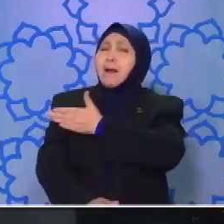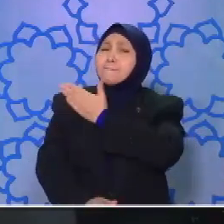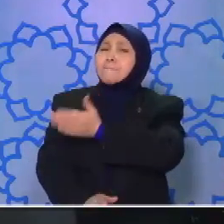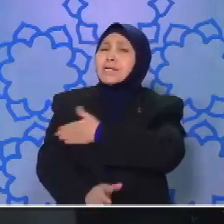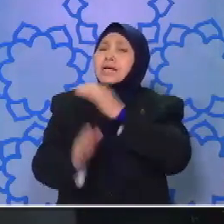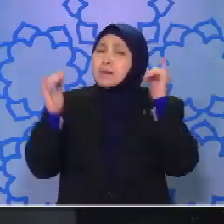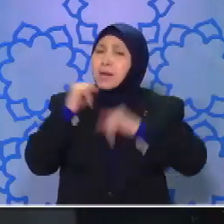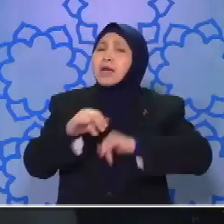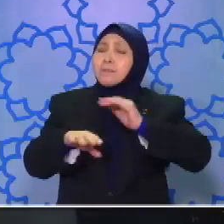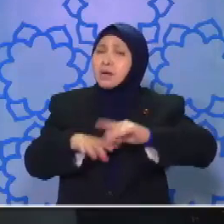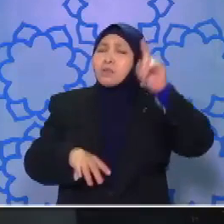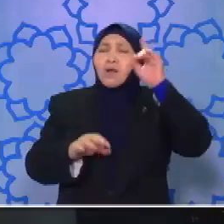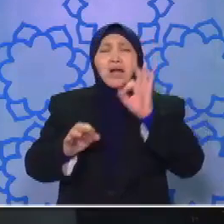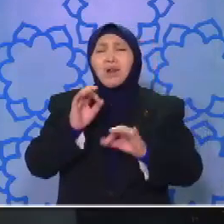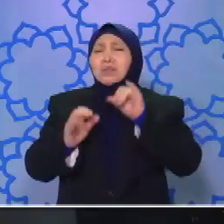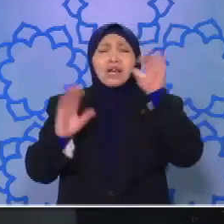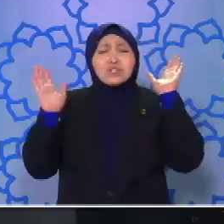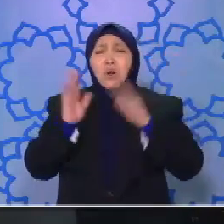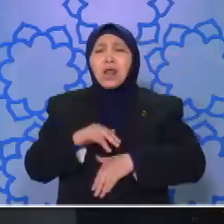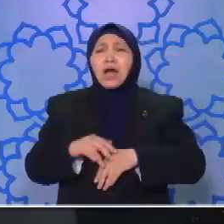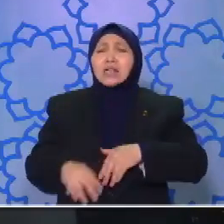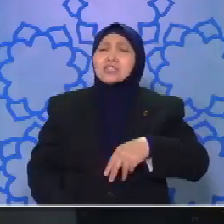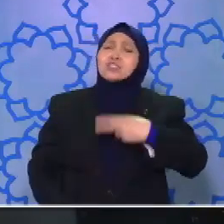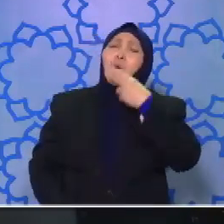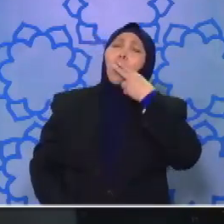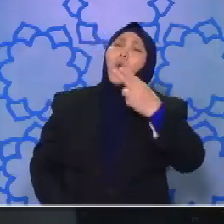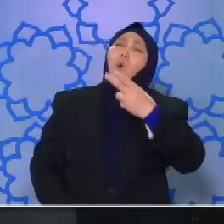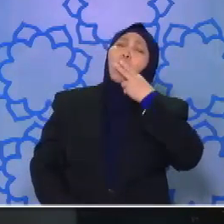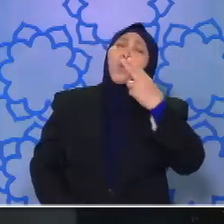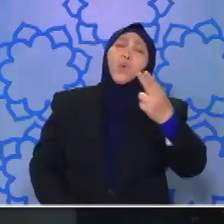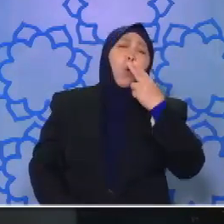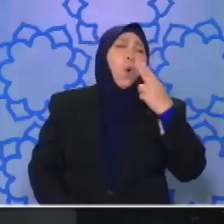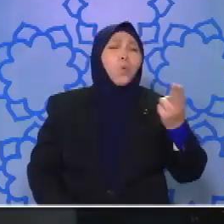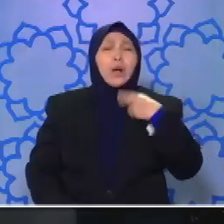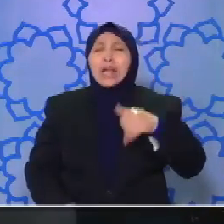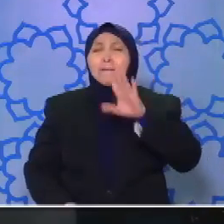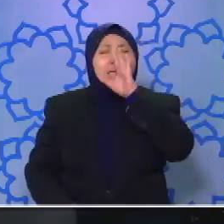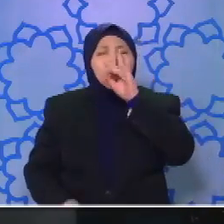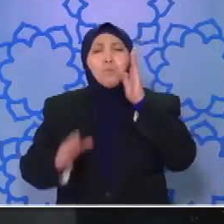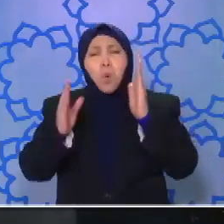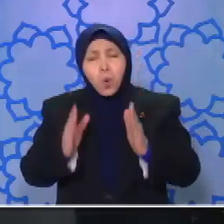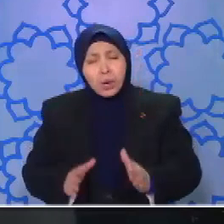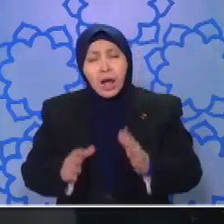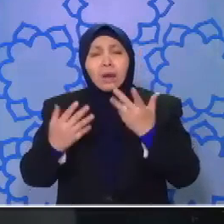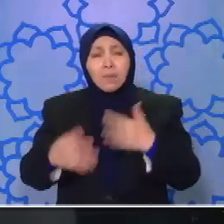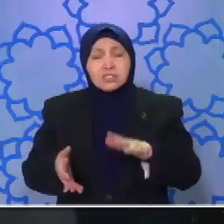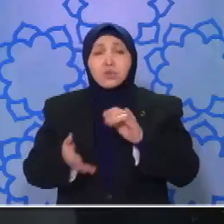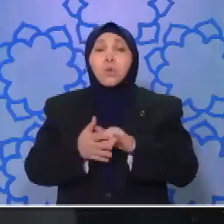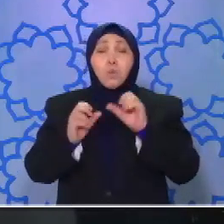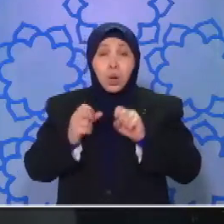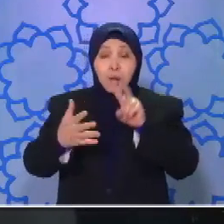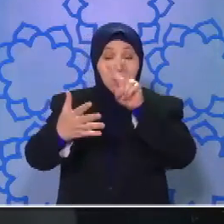InsyaAllah. Jika dia tak sembahyang, dia isap cerut pula sambil itu, kan, dan menipu orang, kemudian kita kata dia ni boleh